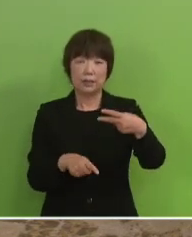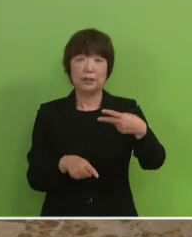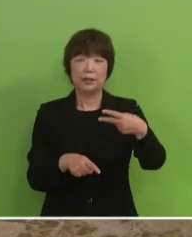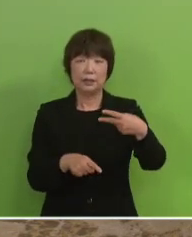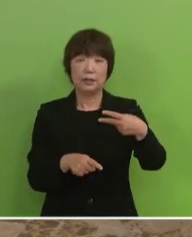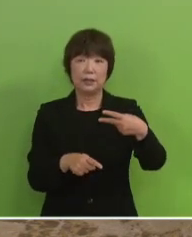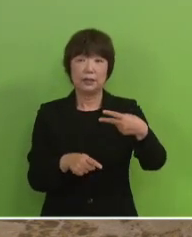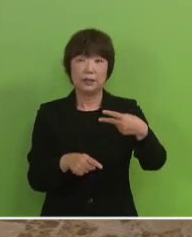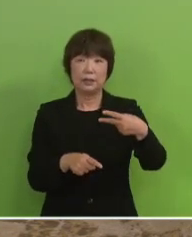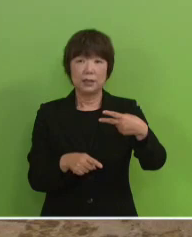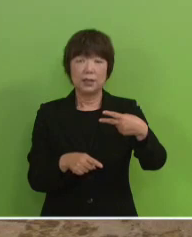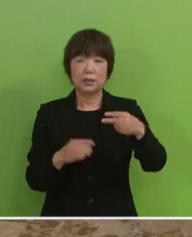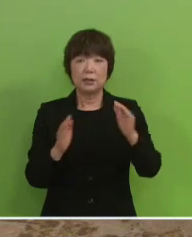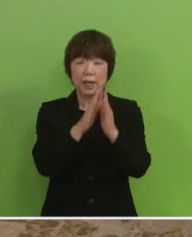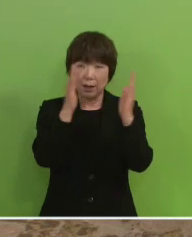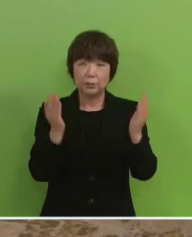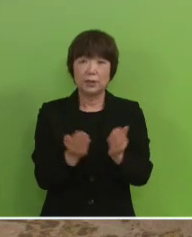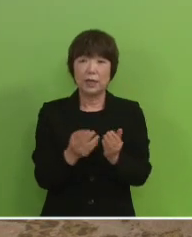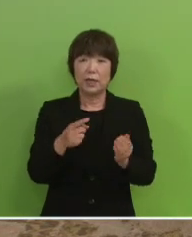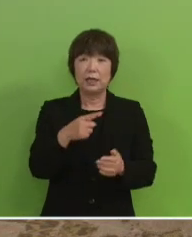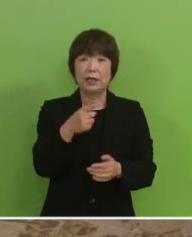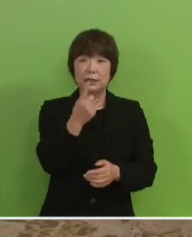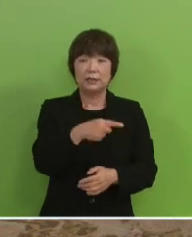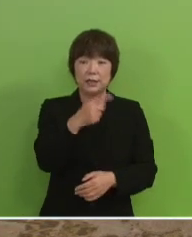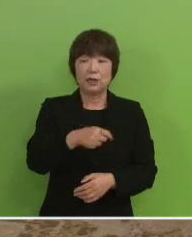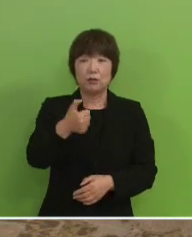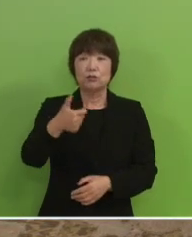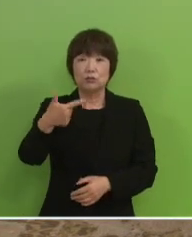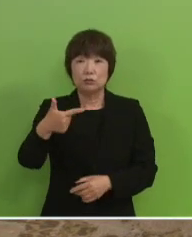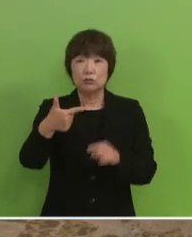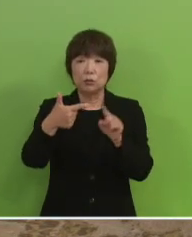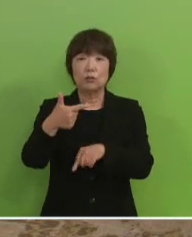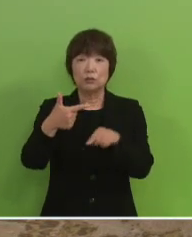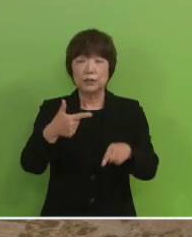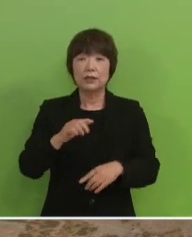て1056名なんですがこの